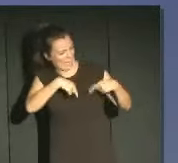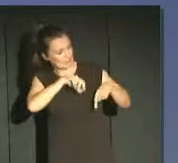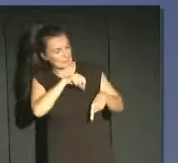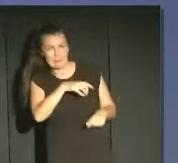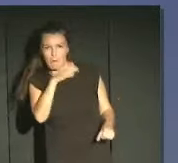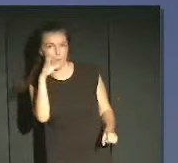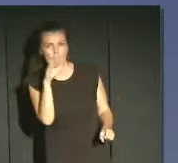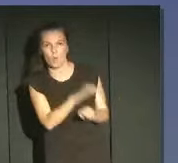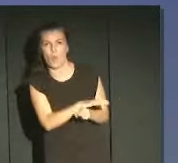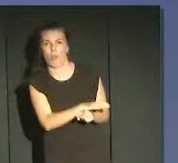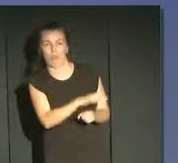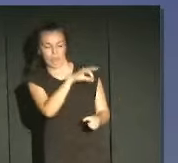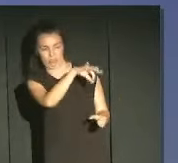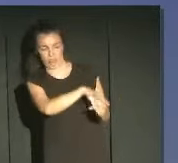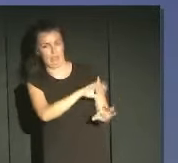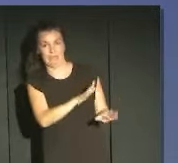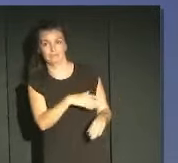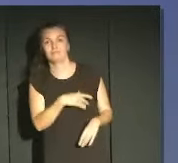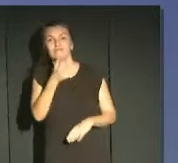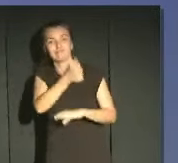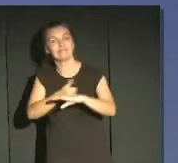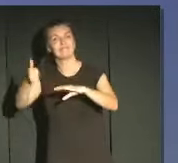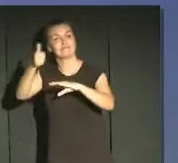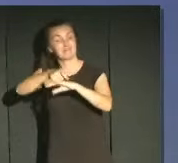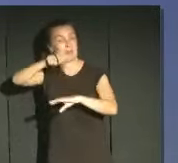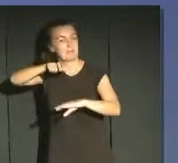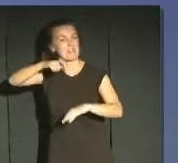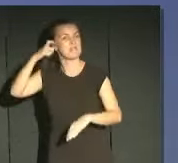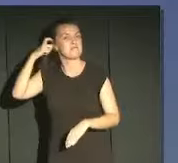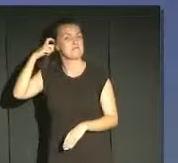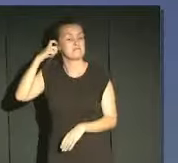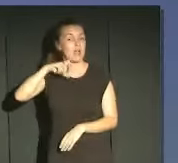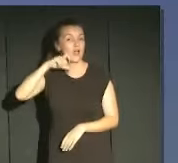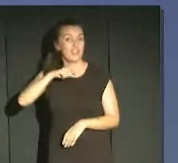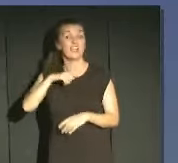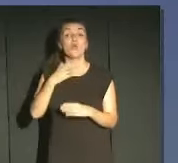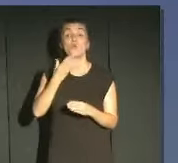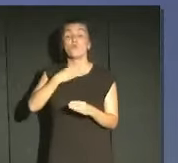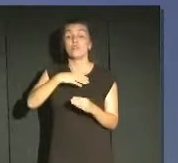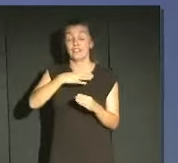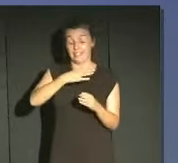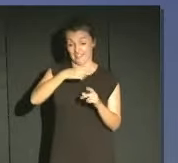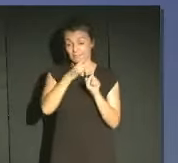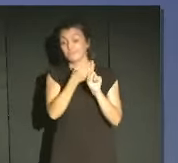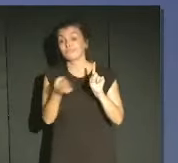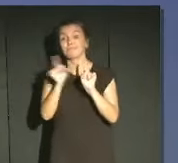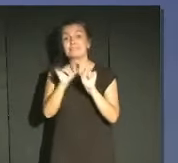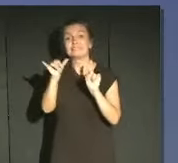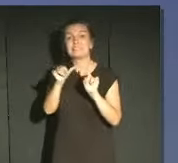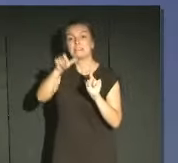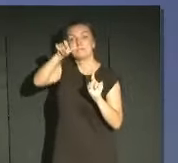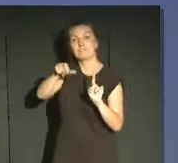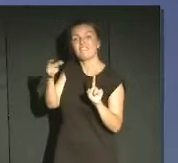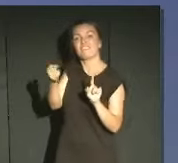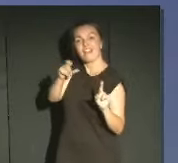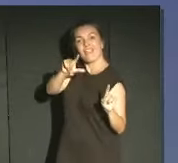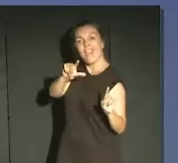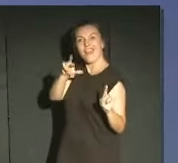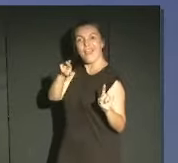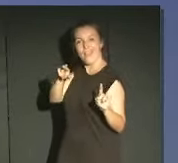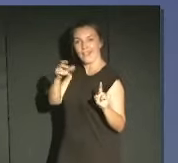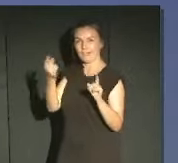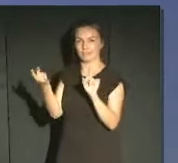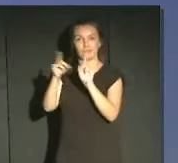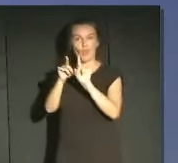commission d'enquête mettre un macroniste à sa tête et un LR qui n'était même pas présent au moment du vote donc ils ont décidé de